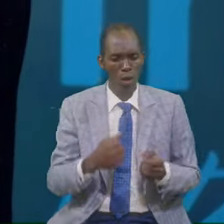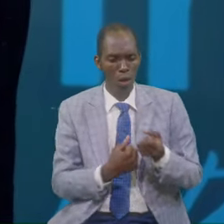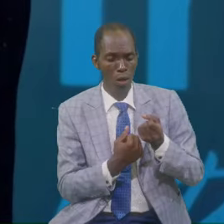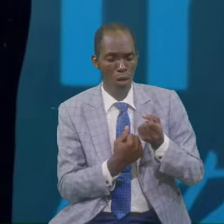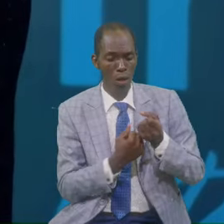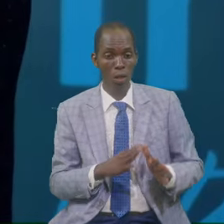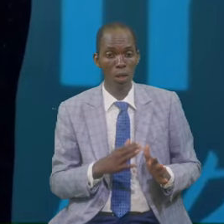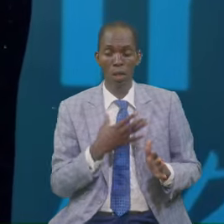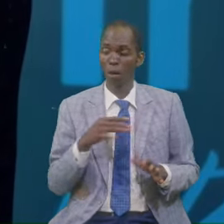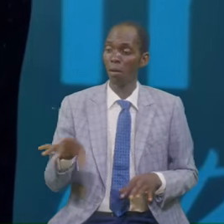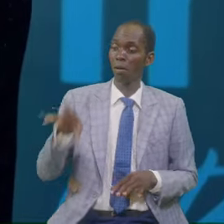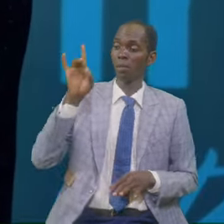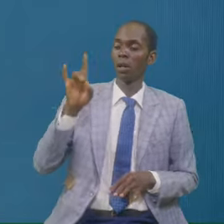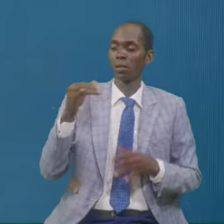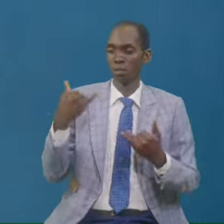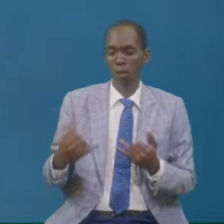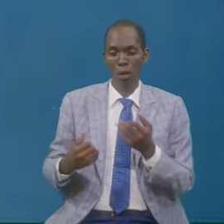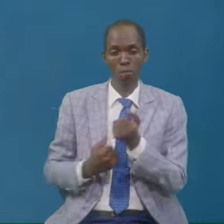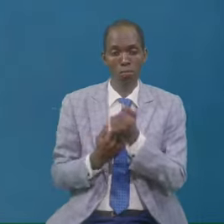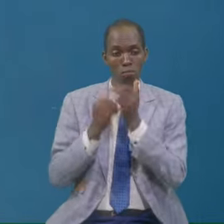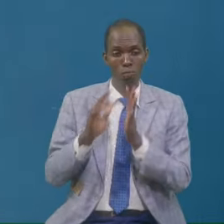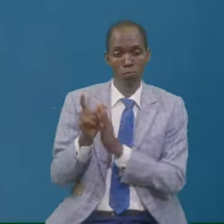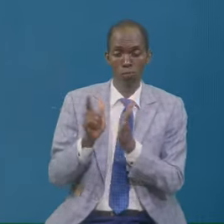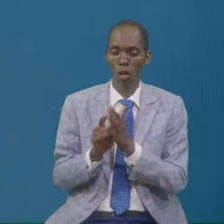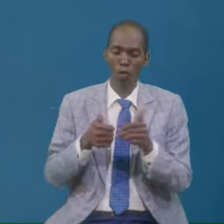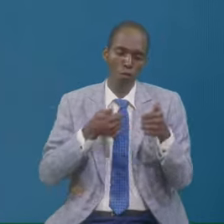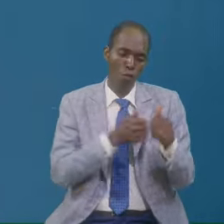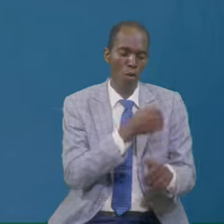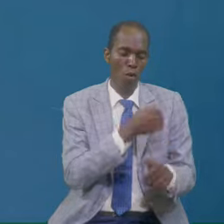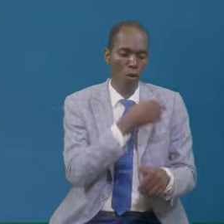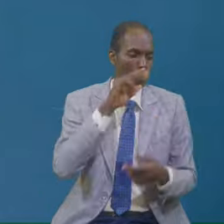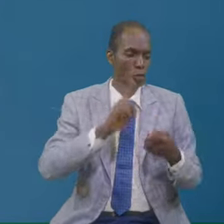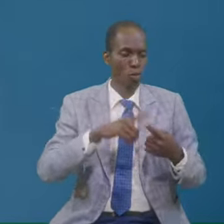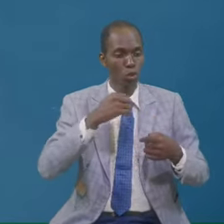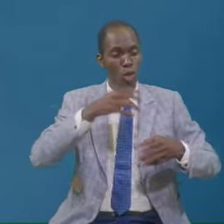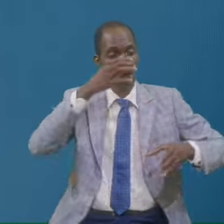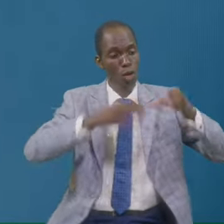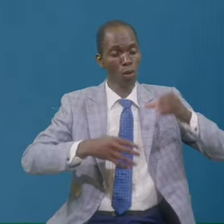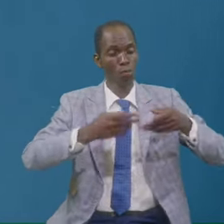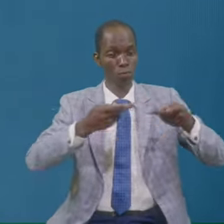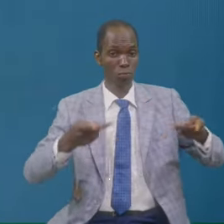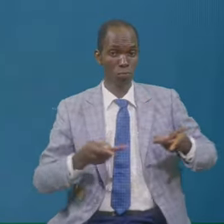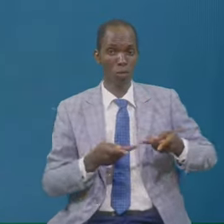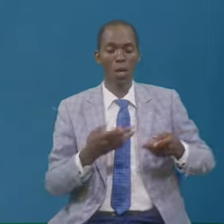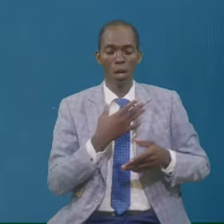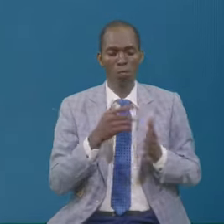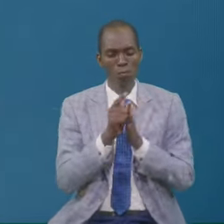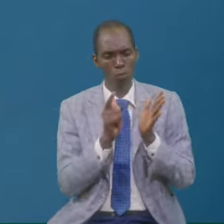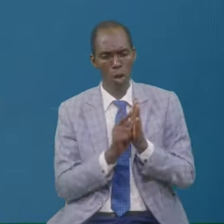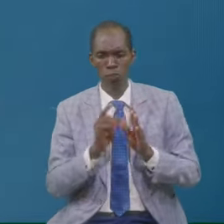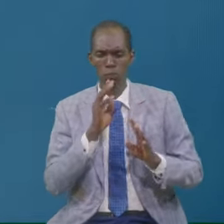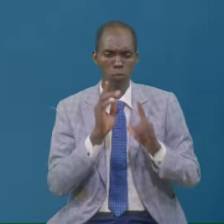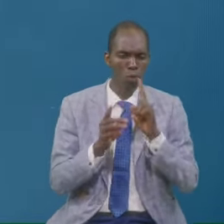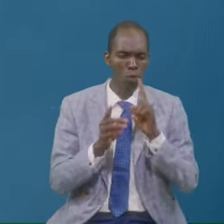to the court of law, న్యాయవాది ఈ వ్యక్తిని చట్టం దగ్గరకు తీసుకెళ్తున్నాడు. He talks, మాట్లాడతాడు. He